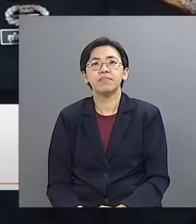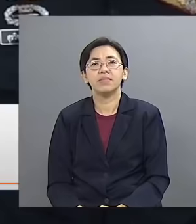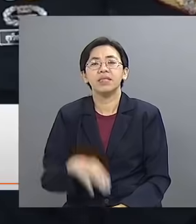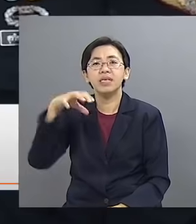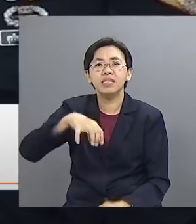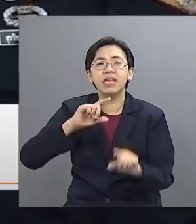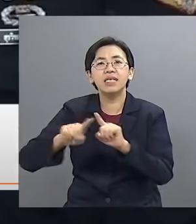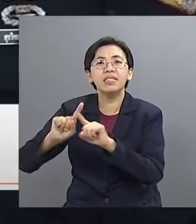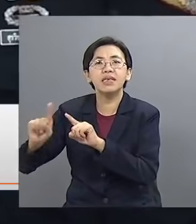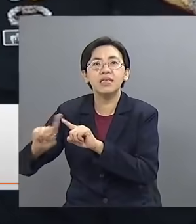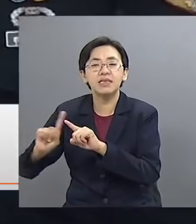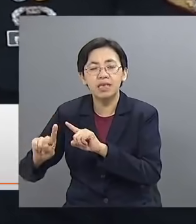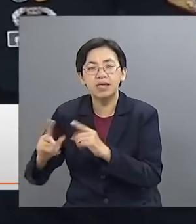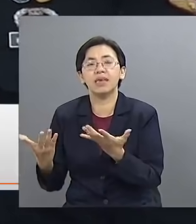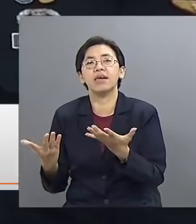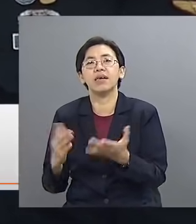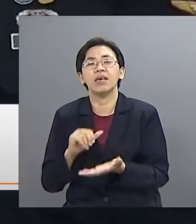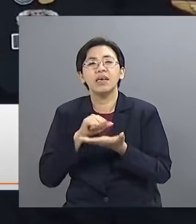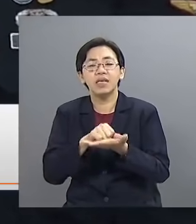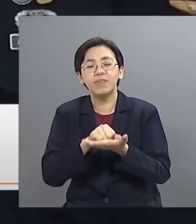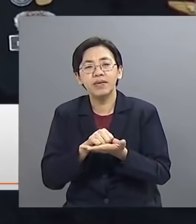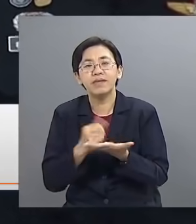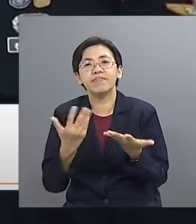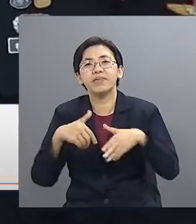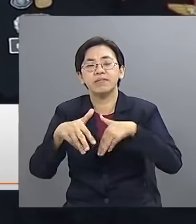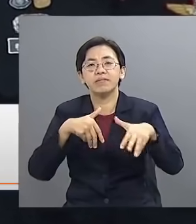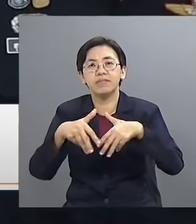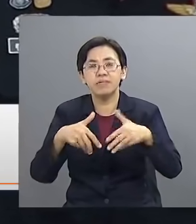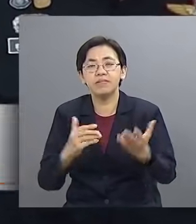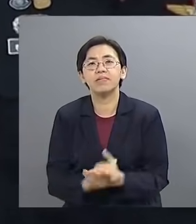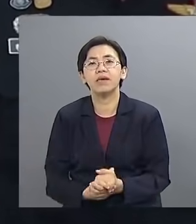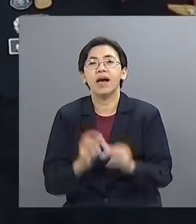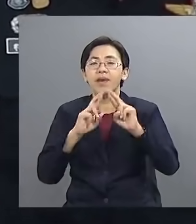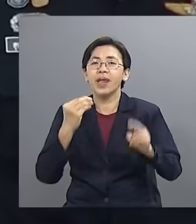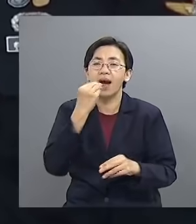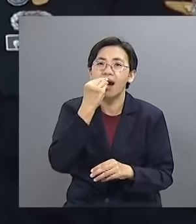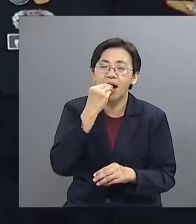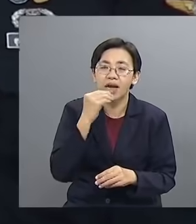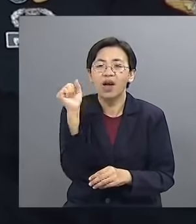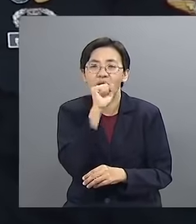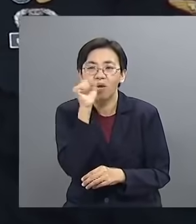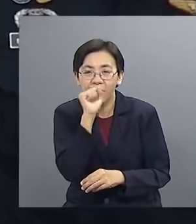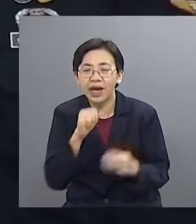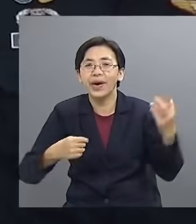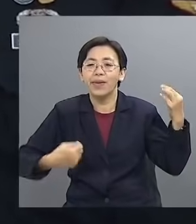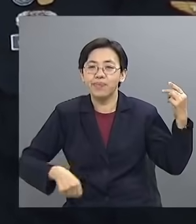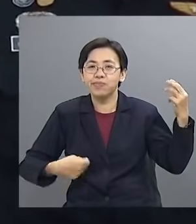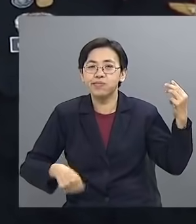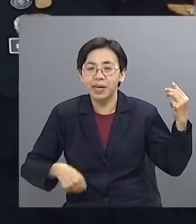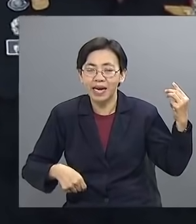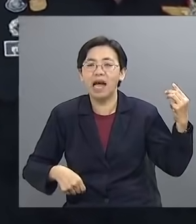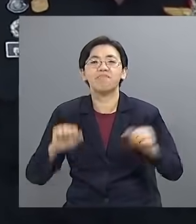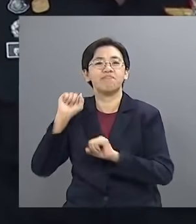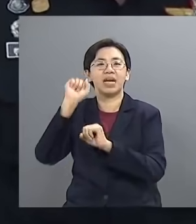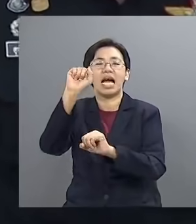ที่ประกอบกิจการให้สถานบริการนะครับที่มีร้านอาหารและมีดนตรีเล่นนะครับเราก็มีประกาศจังหวัดนะครับซึ่งประก